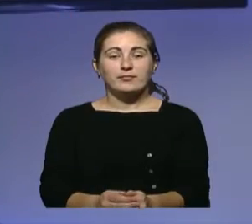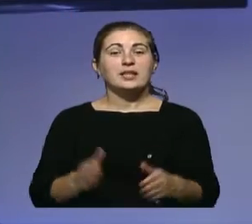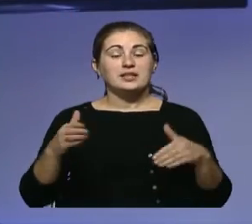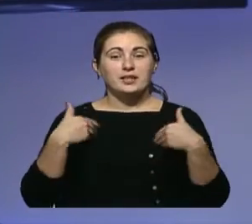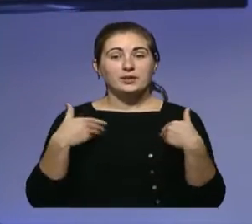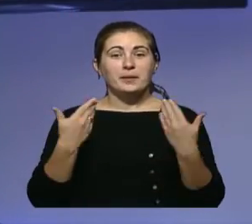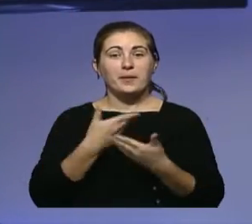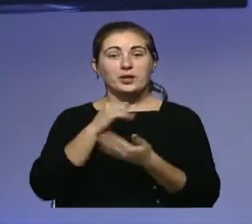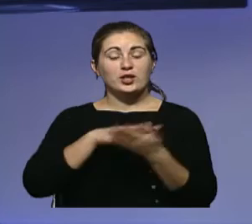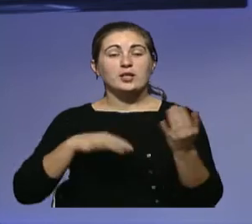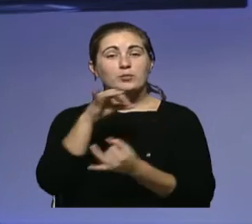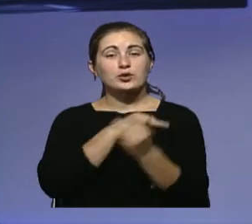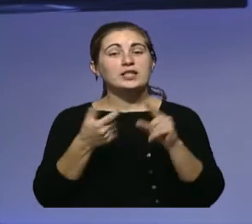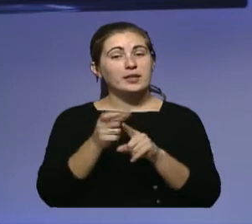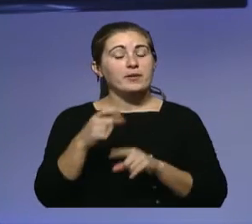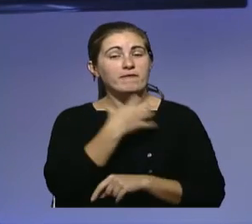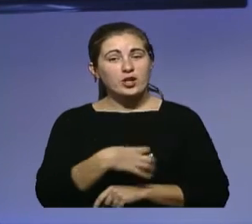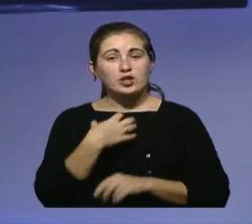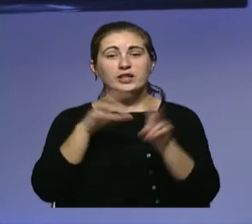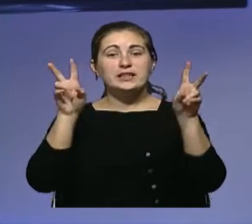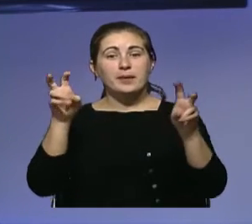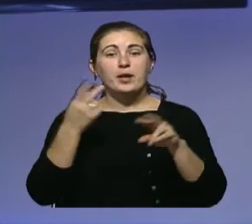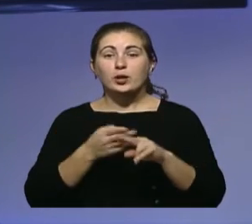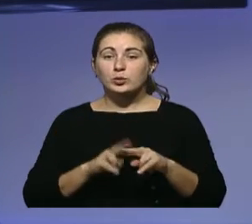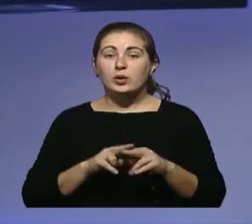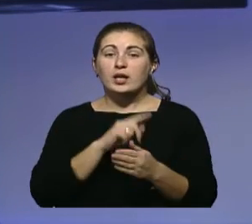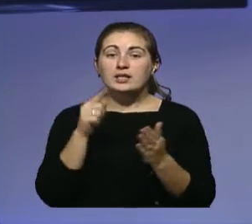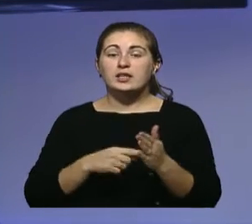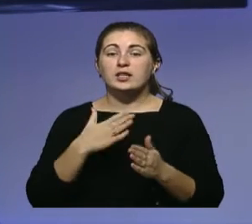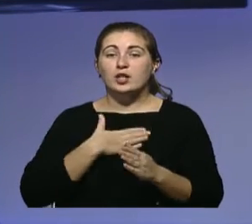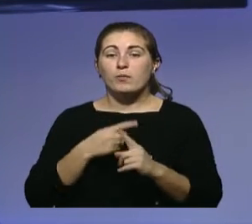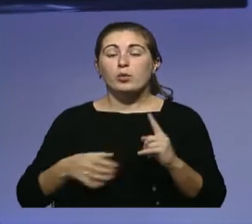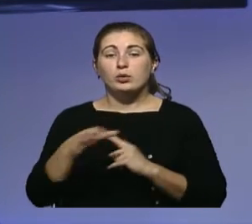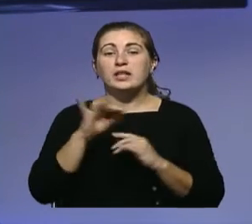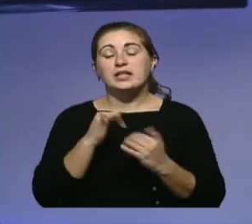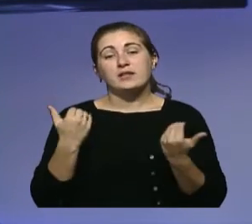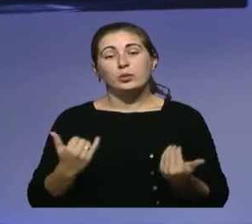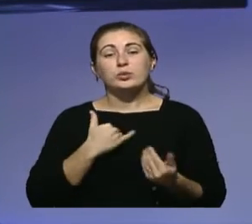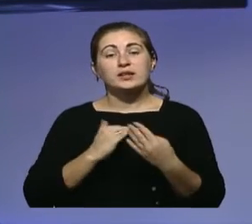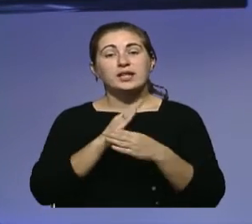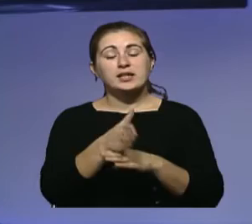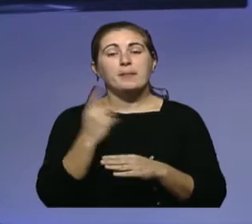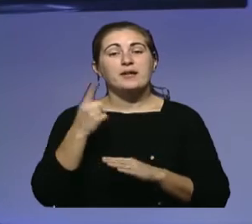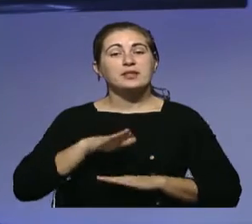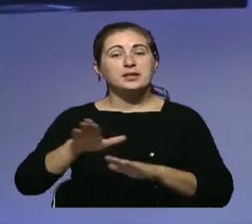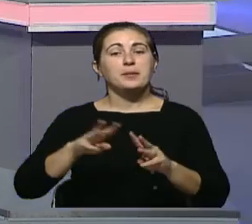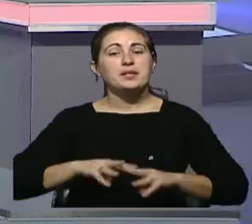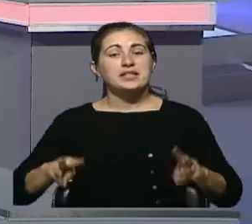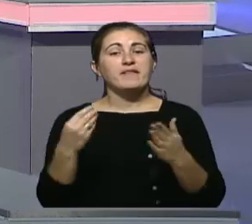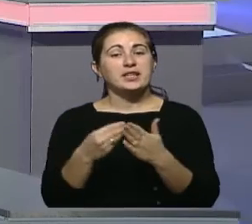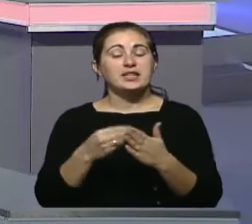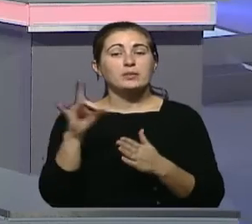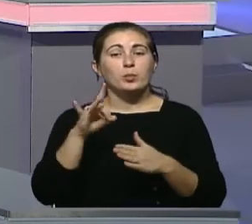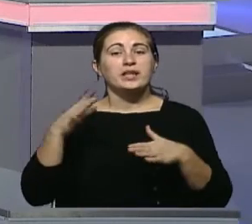Здравствуйте, и мы продолжаем обсуждать самые важные темы, которые касаются нашего полуострова. И сегодня у нас в гостях первый заместитель министра